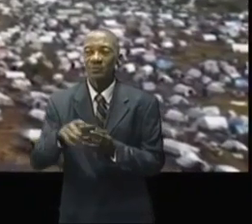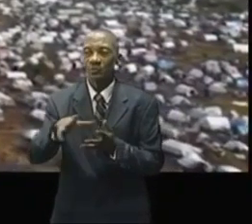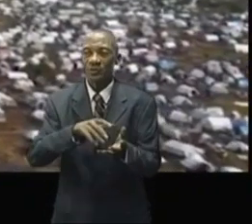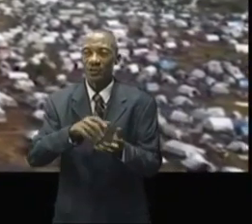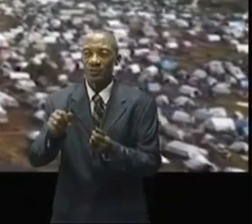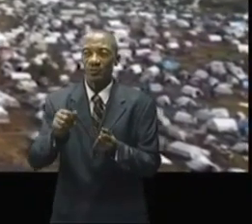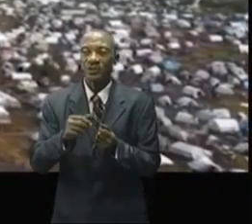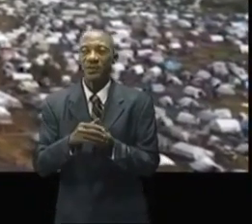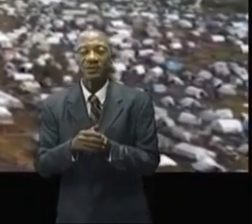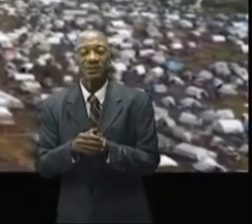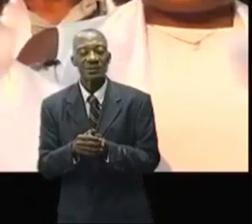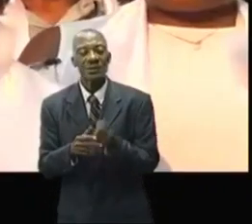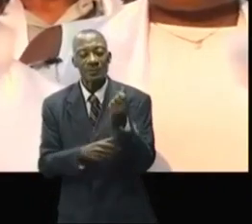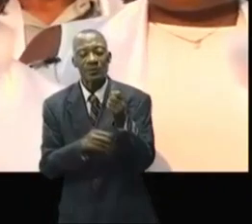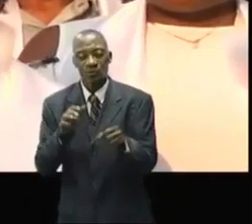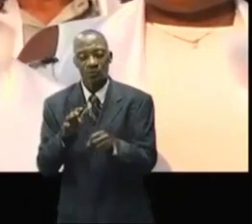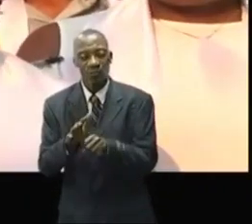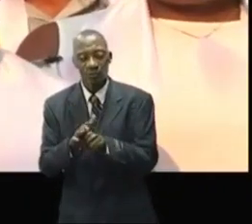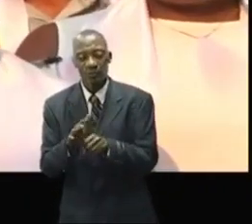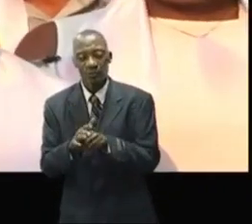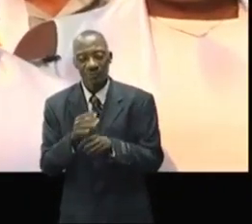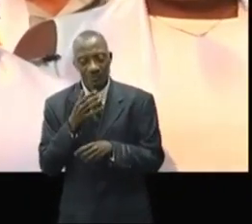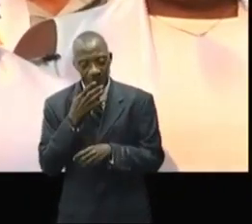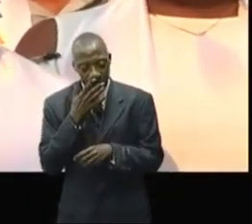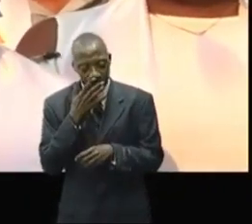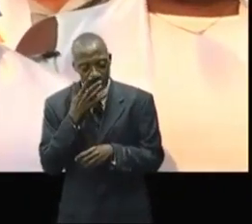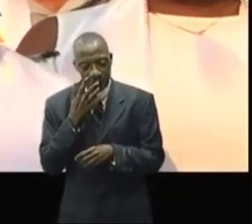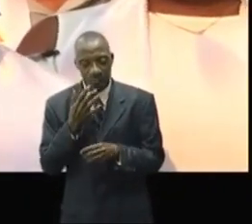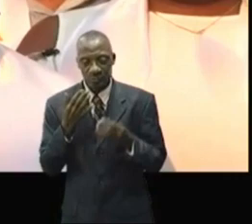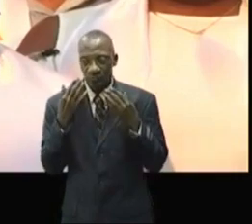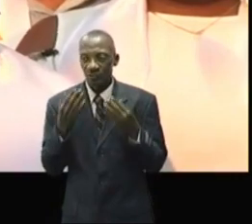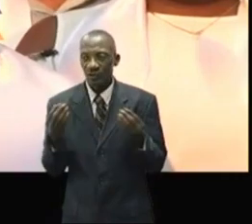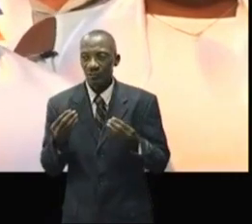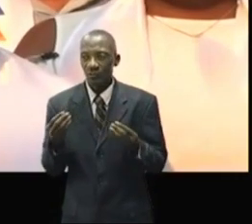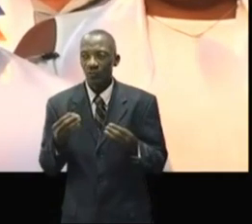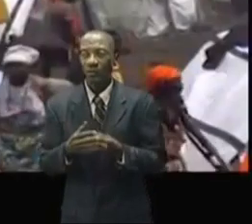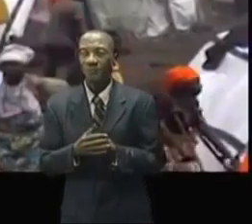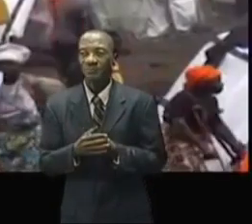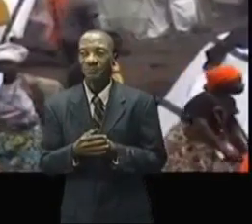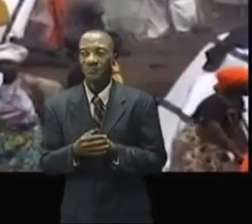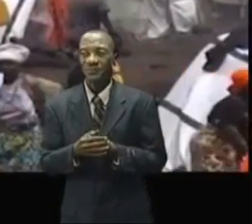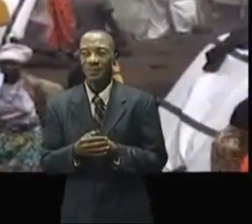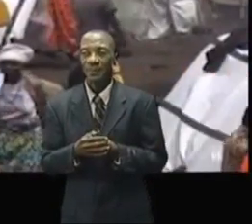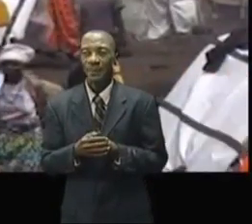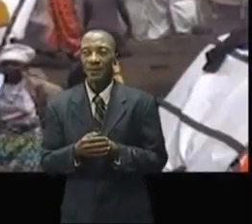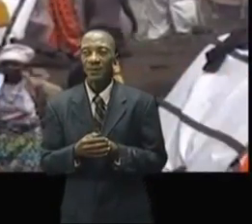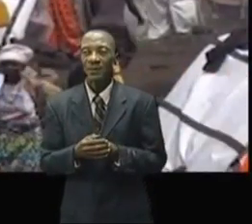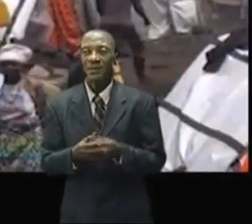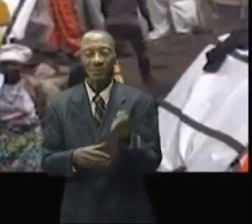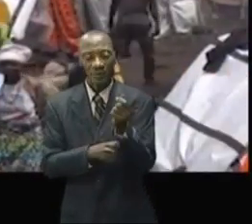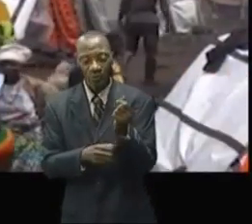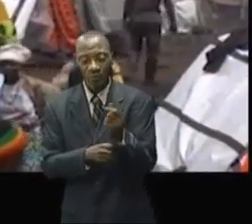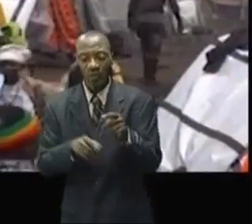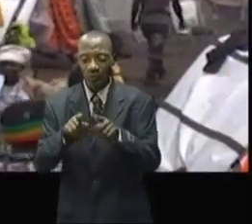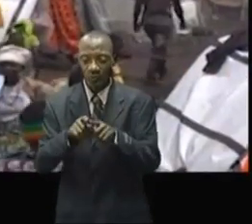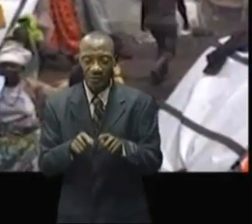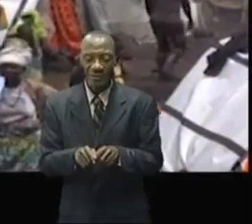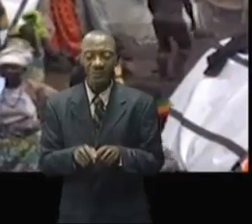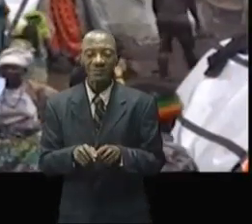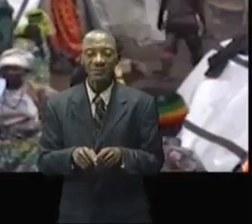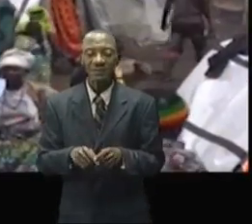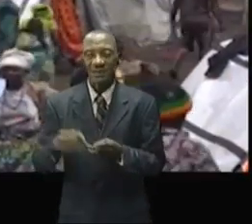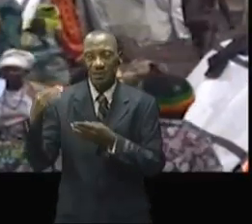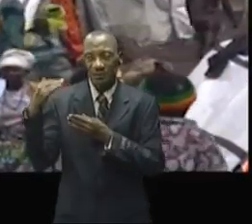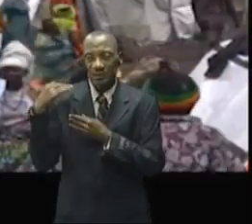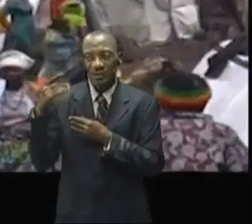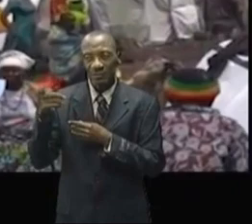que cette déstabilisation de la région par les milices entraîne des catastrophes humanitaires qui ne disent pas leur